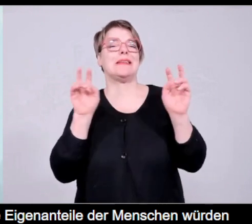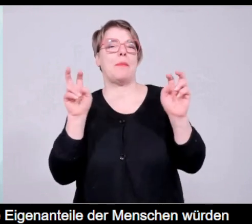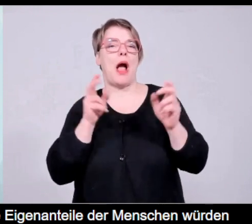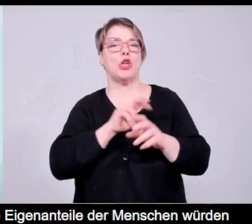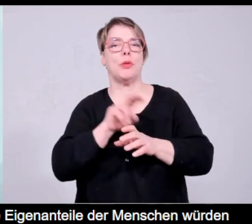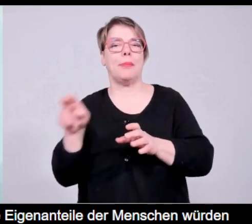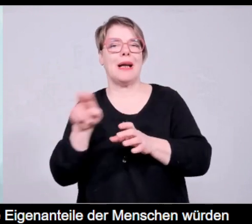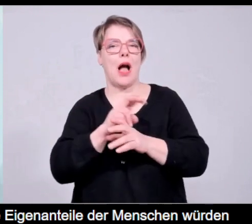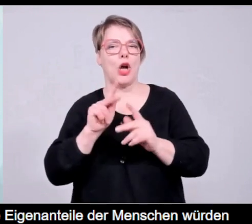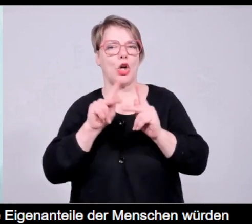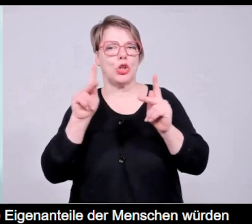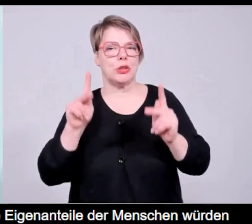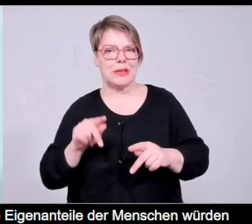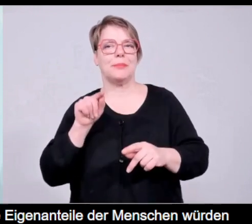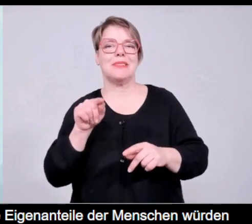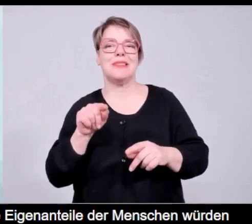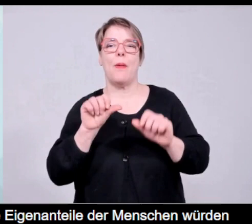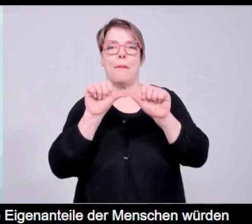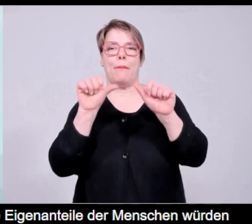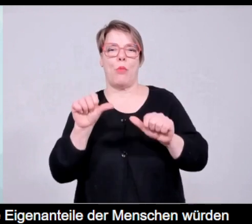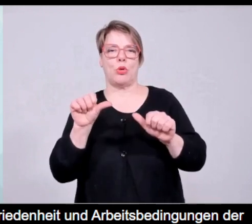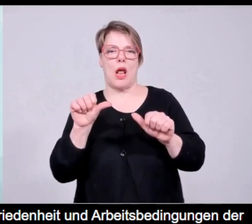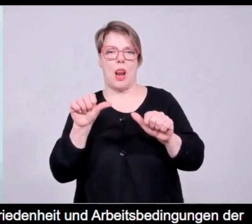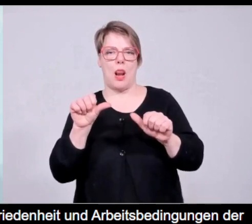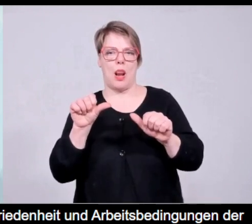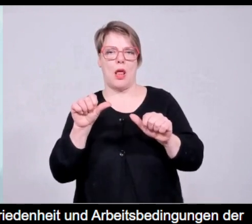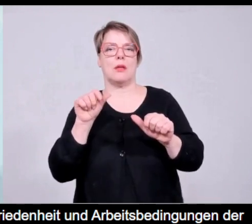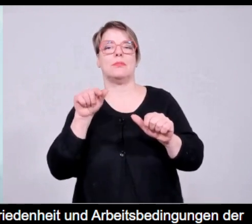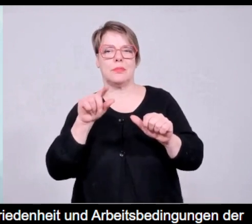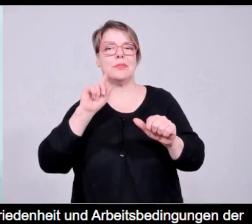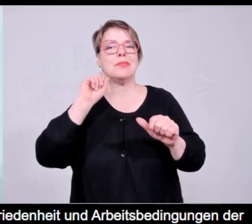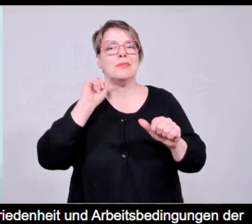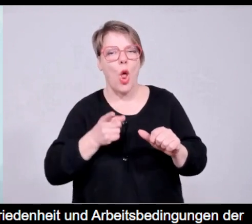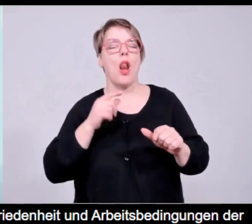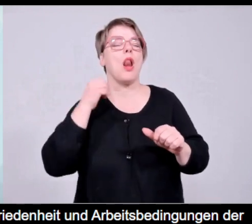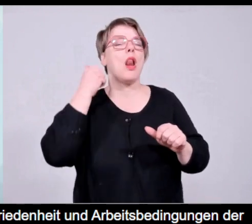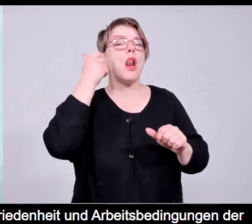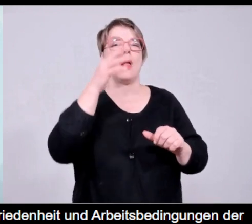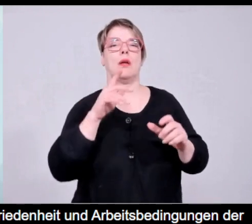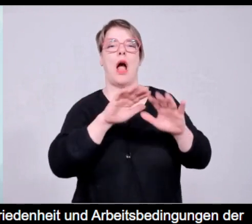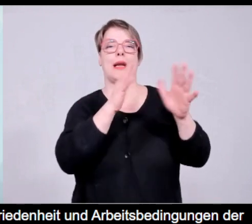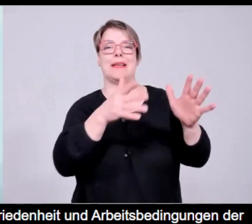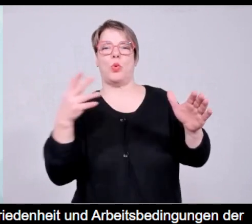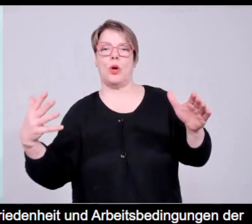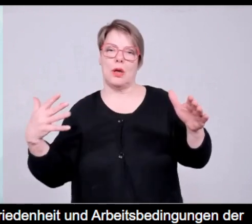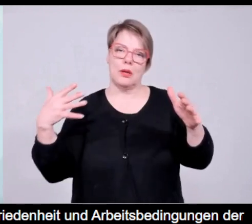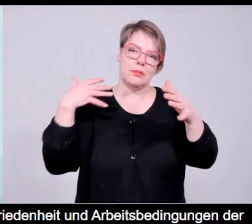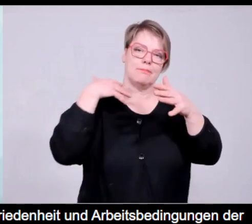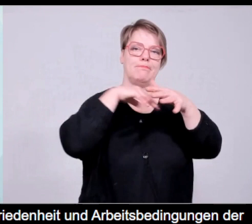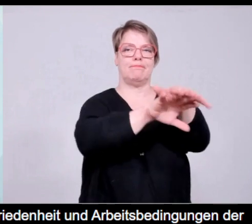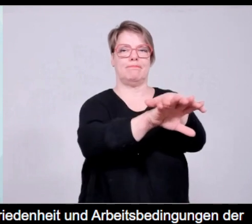sich zusammen, ob das möglich ist. Wir wollen möglichst viele Konzepte auf den Weg bringen, die dann passgenau und flexibel auch